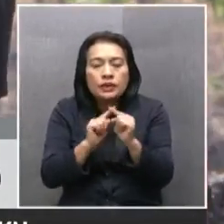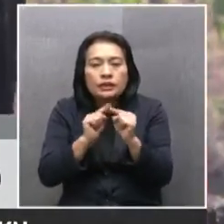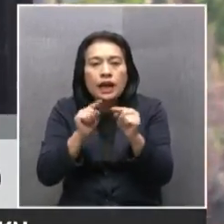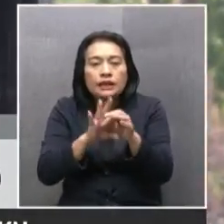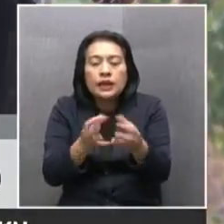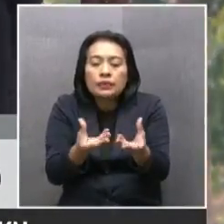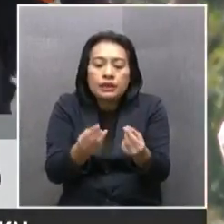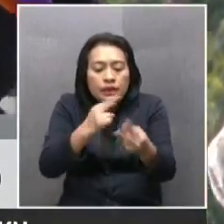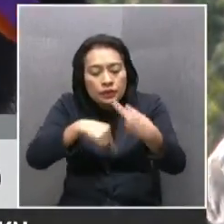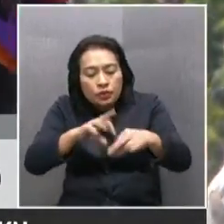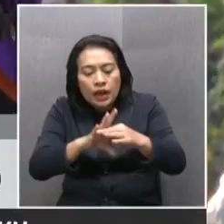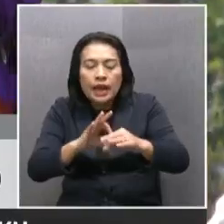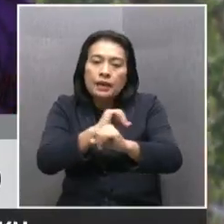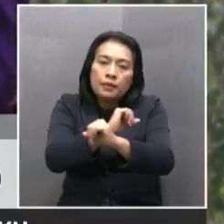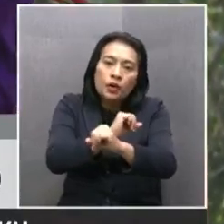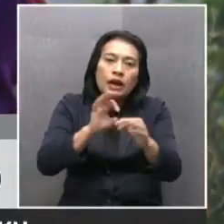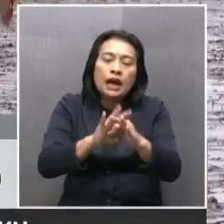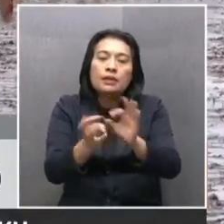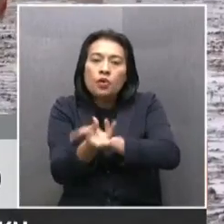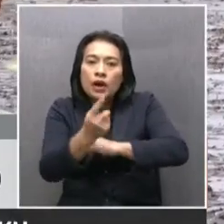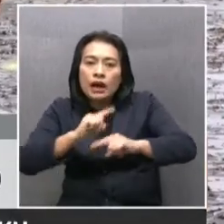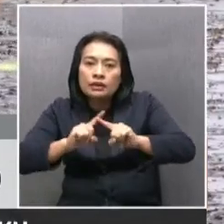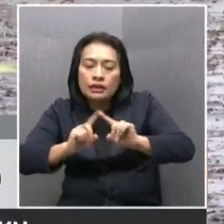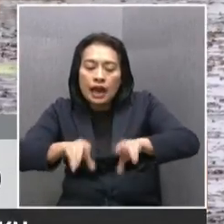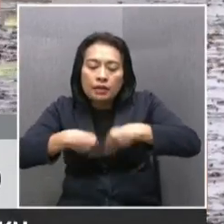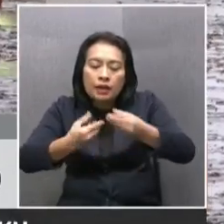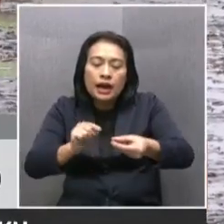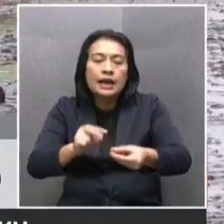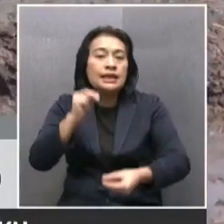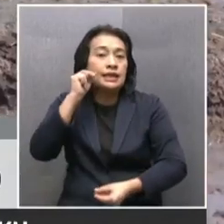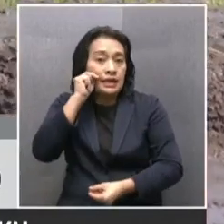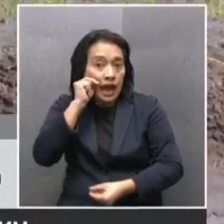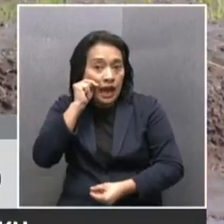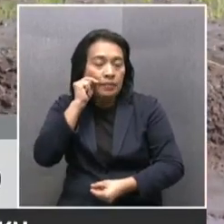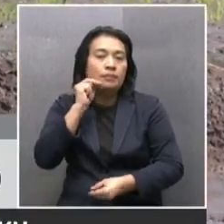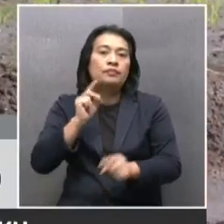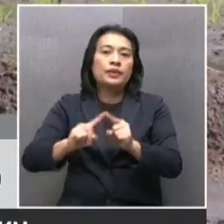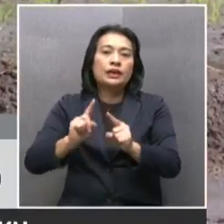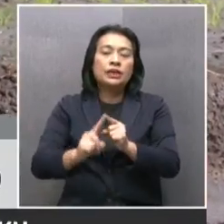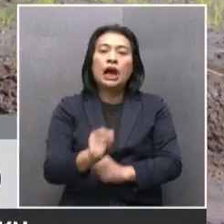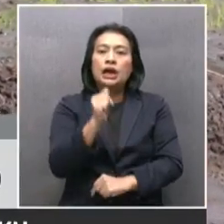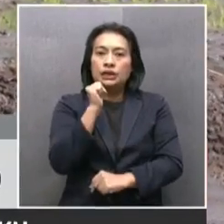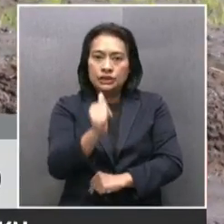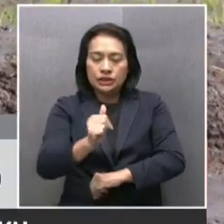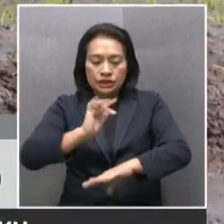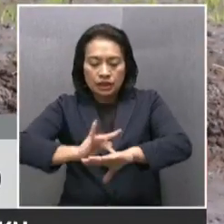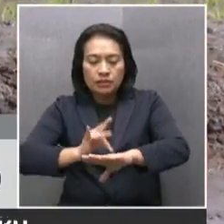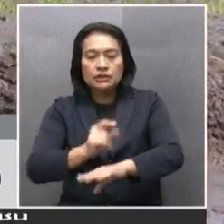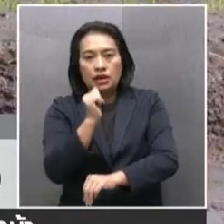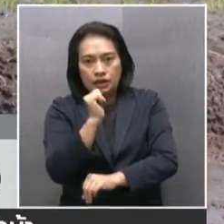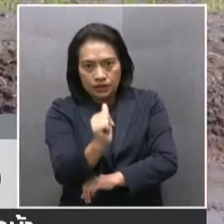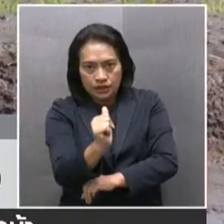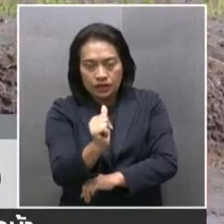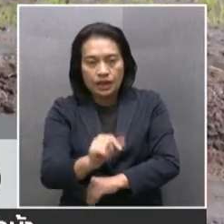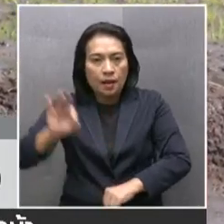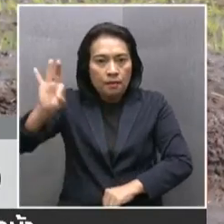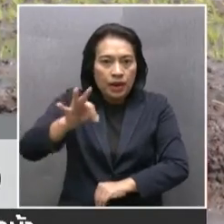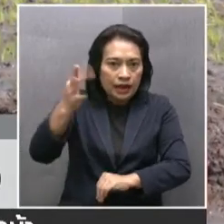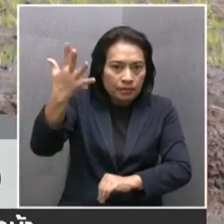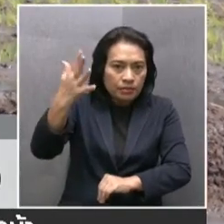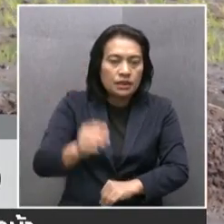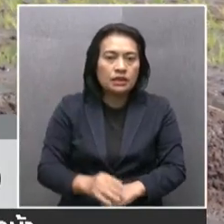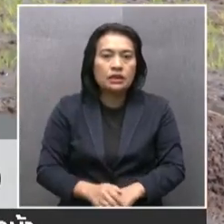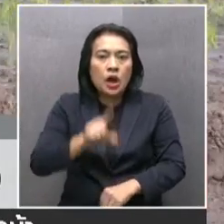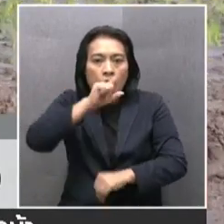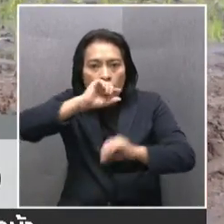นดินและนาข้าวช่วยดลบันดาลให้น้ำท่าพืชผลในนามีความอุดมสมบูรณ์ไม่มีแมลงนกหนูมารบก